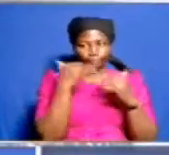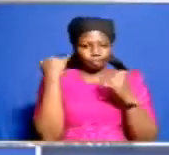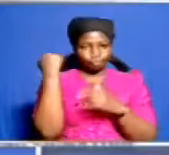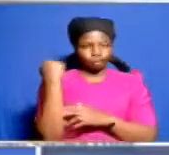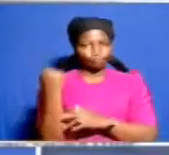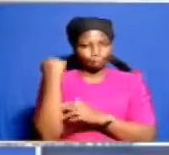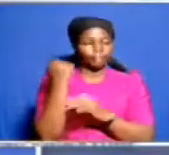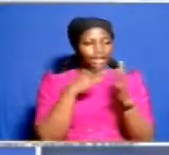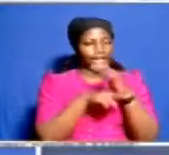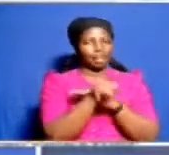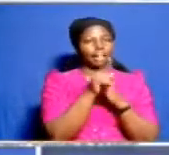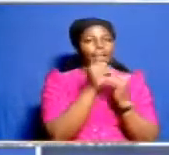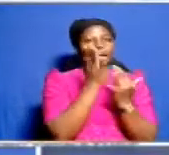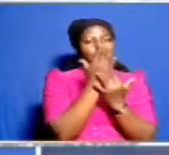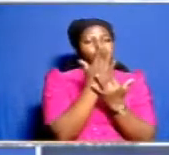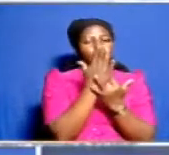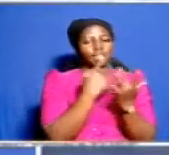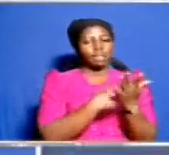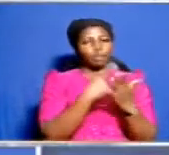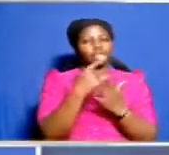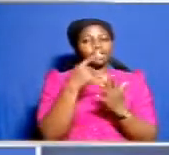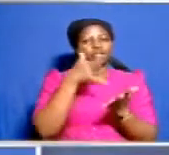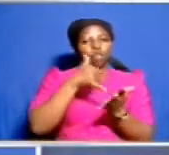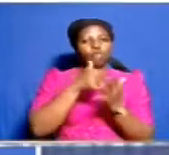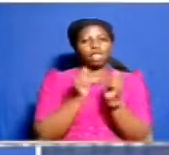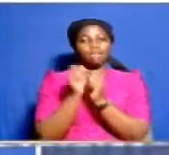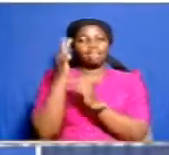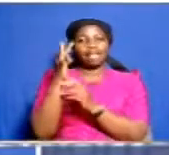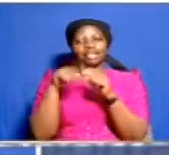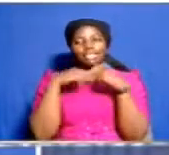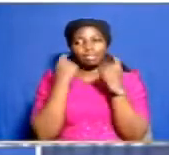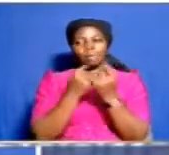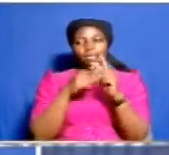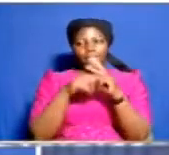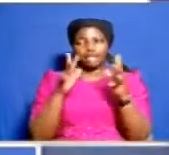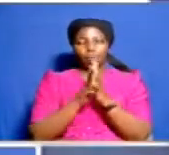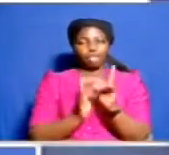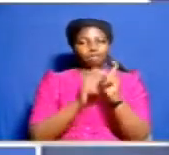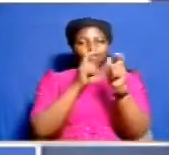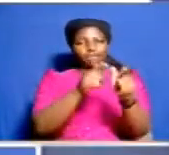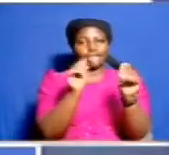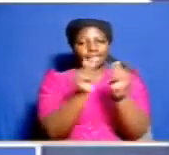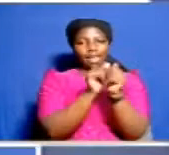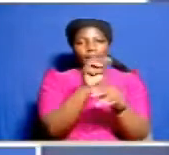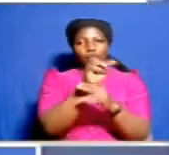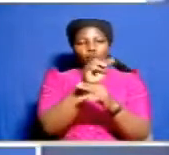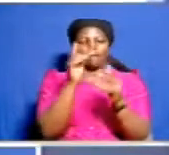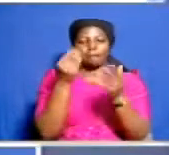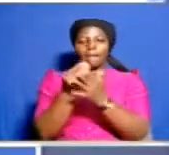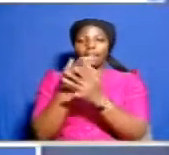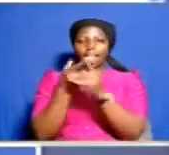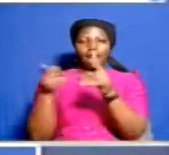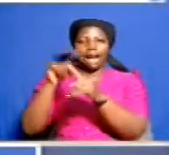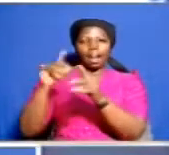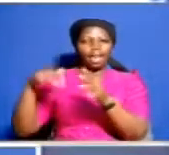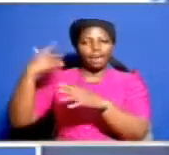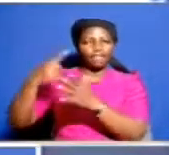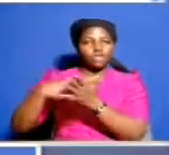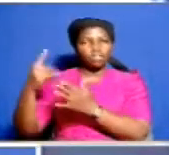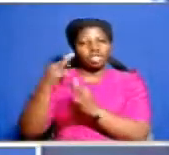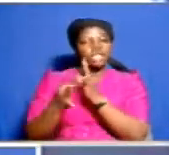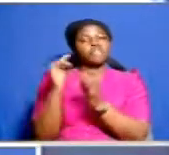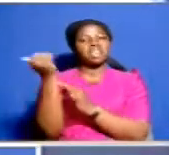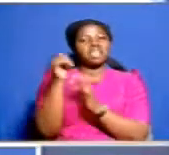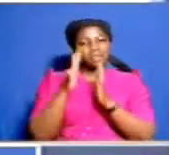mechi 13 na huanza na tuzo la shilingi milioni 10 huku kitita hicho kikiongezeka kila wiki iwapo hakuna